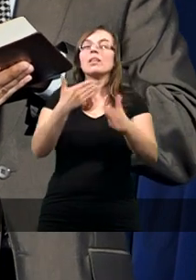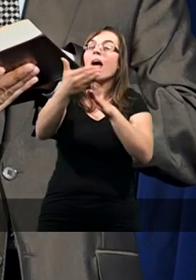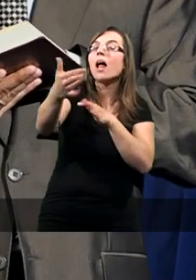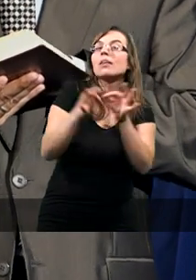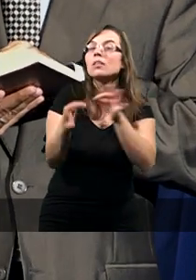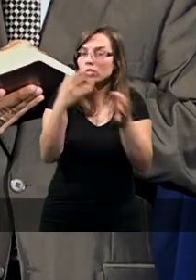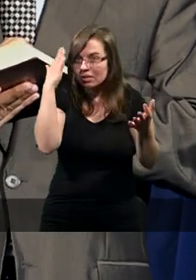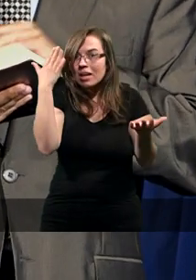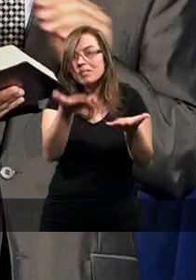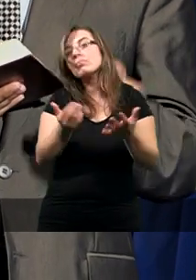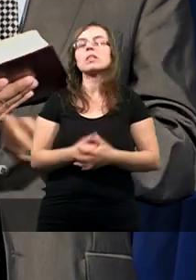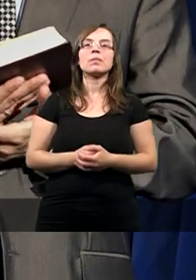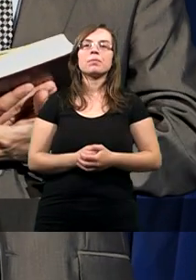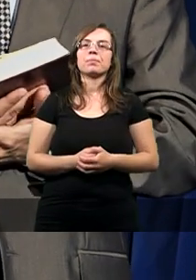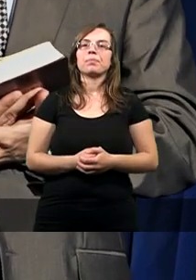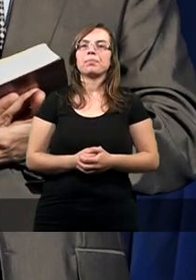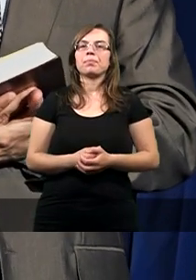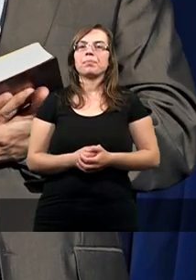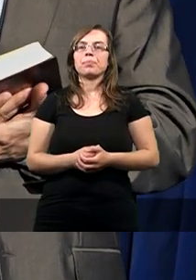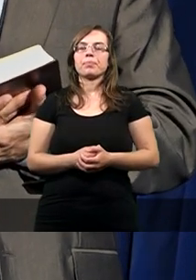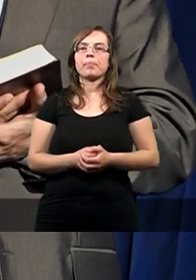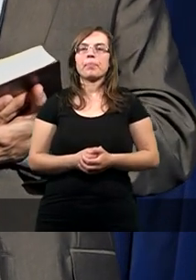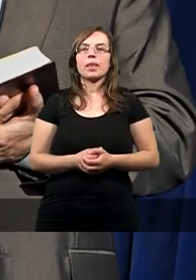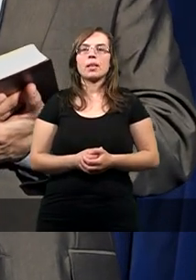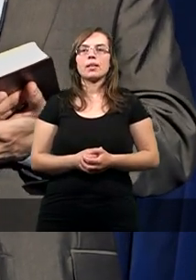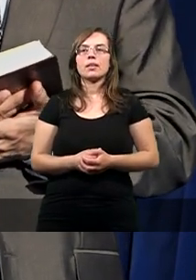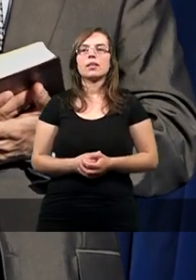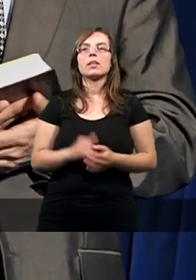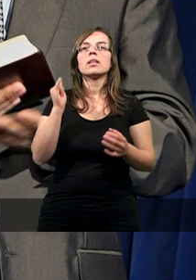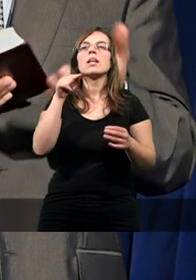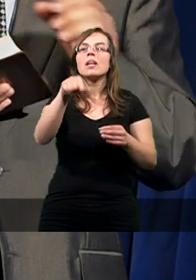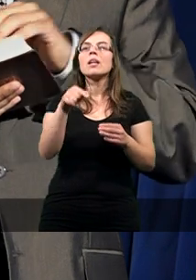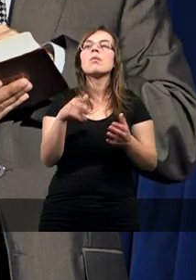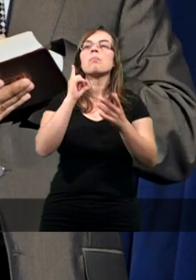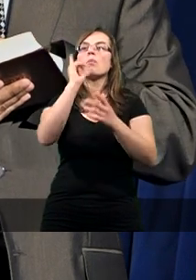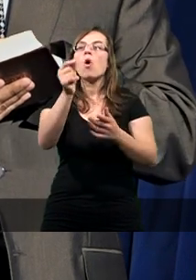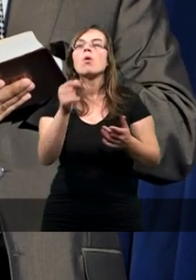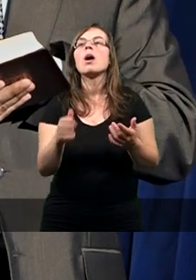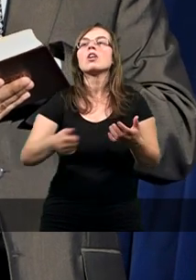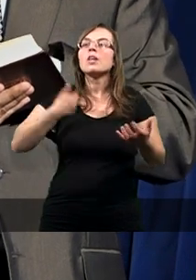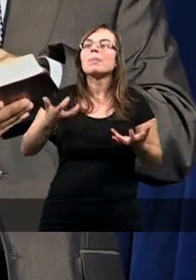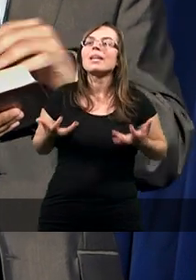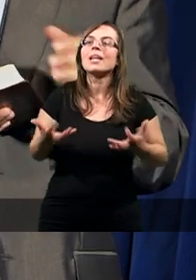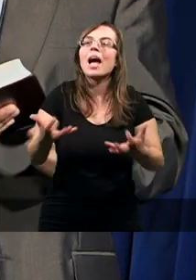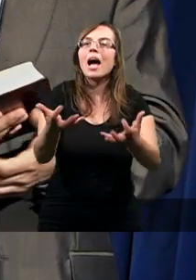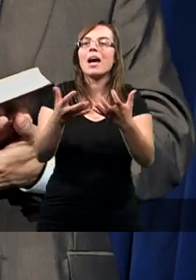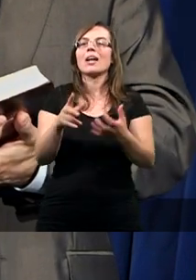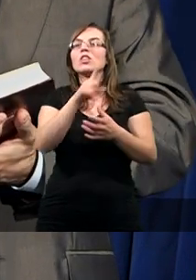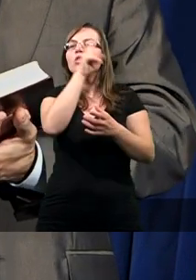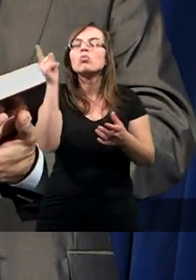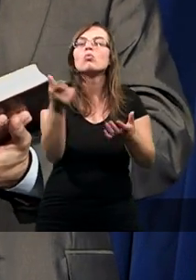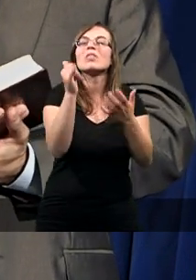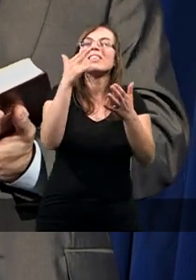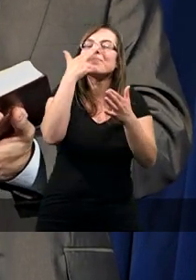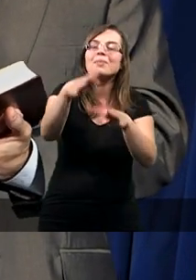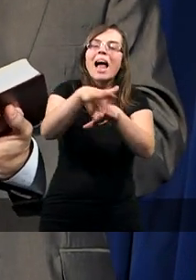Znamy tą historię. She had come there to finish the embalming of the body of Jesus. Przybyła po to, aby dokończyć namaszczenie